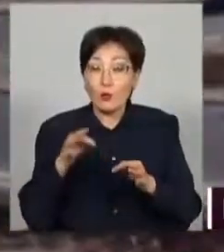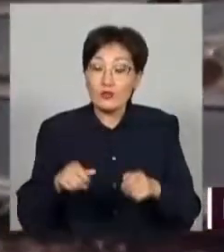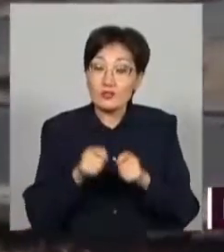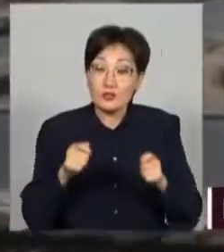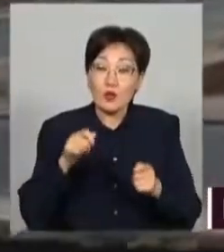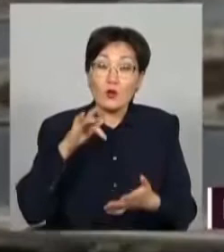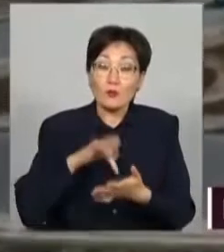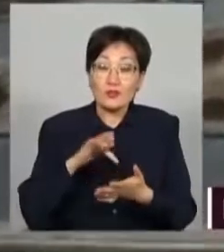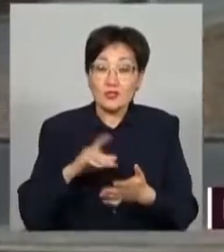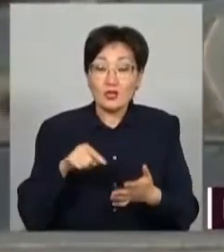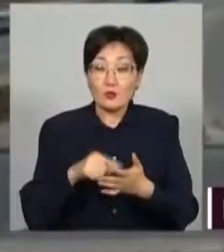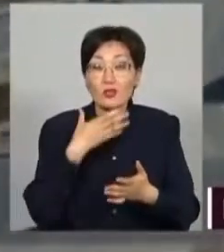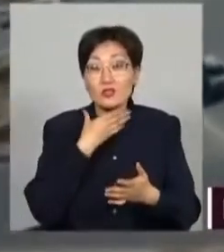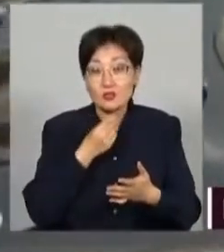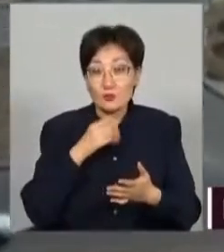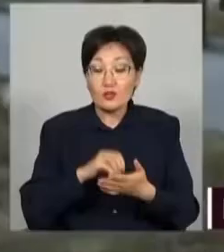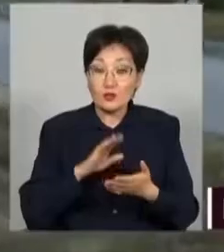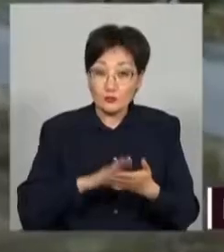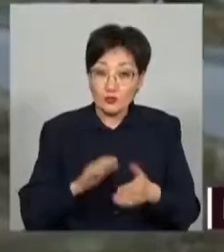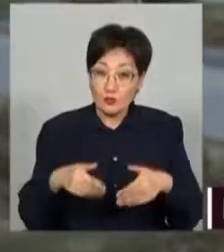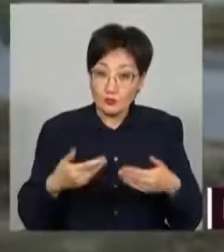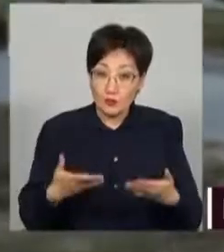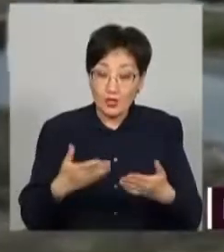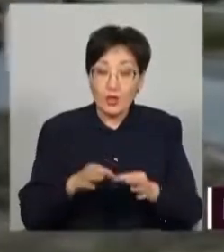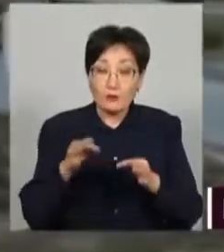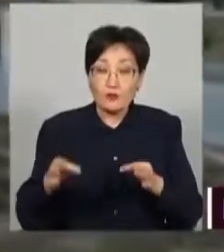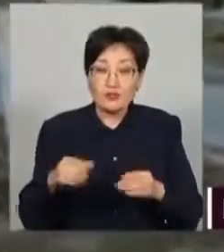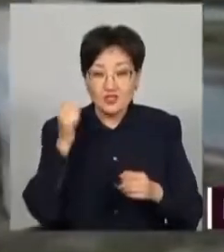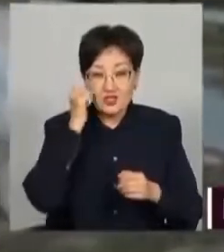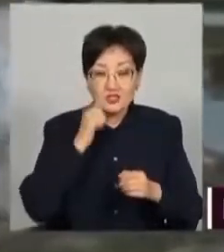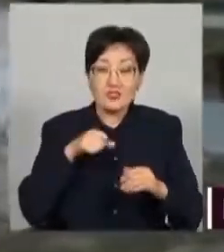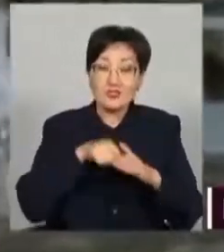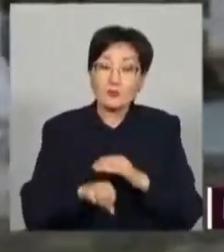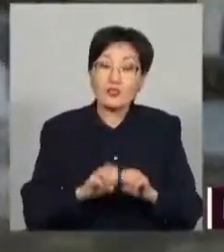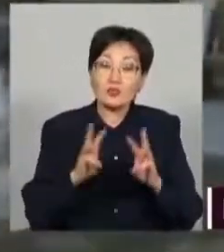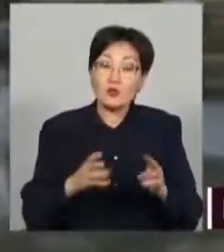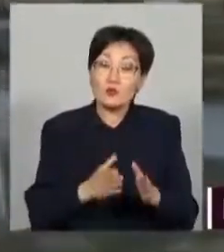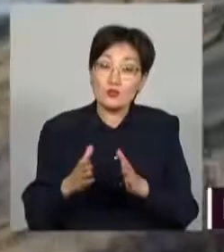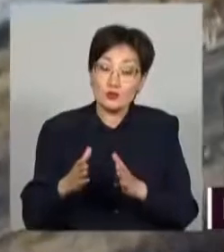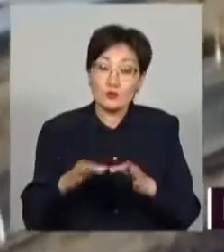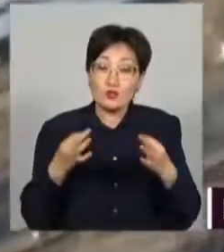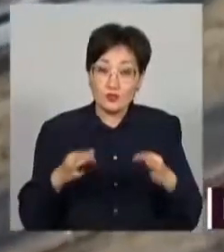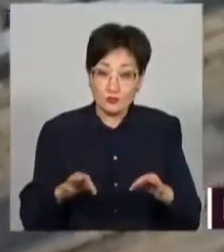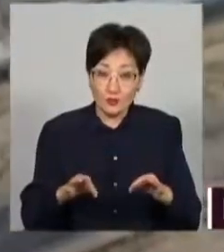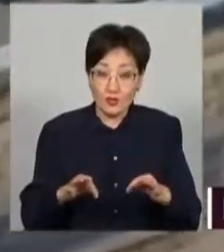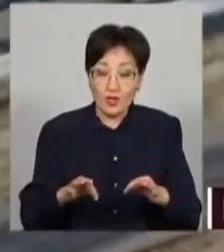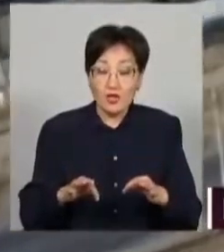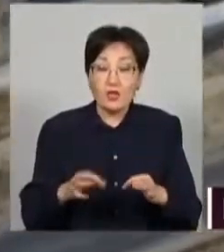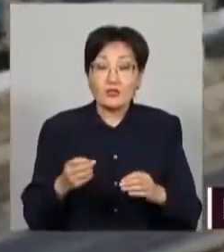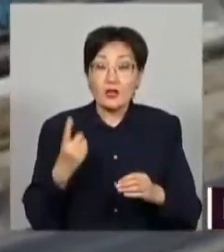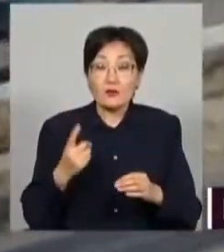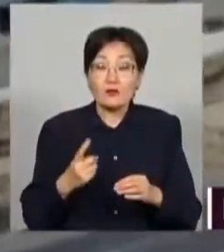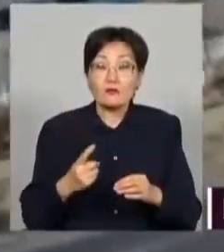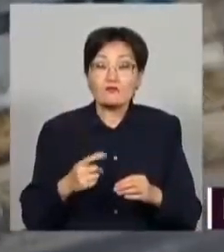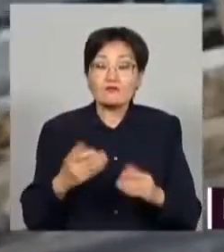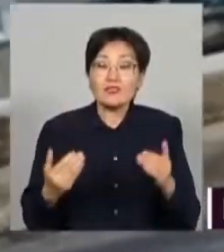оның орталығын Семей қаласы етіп белгілеу ұсынылды. Бұл аймақтың әбден тозған ішкі инфрақұрылымын реттеуге жол ашпақ. Елді тағы бір елең